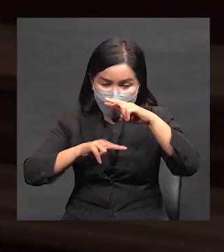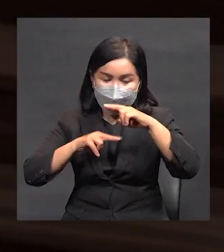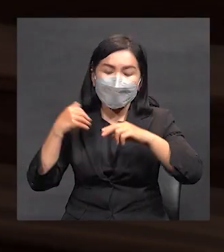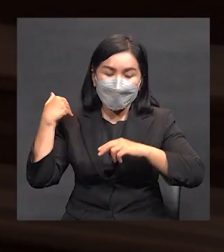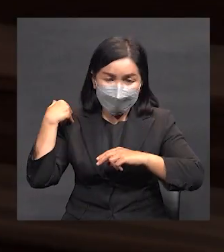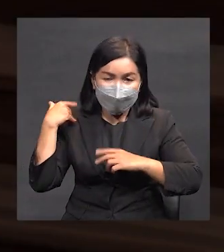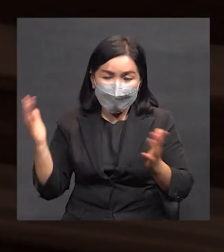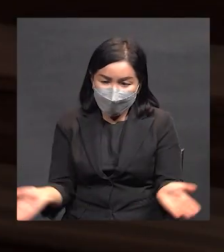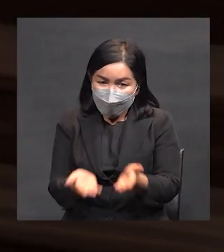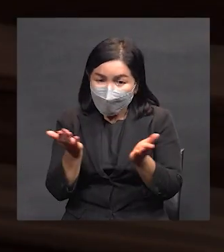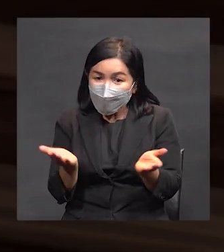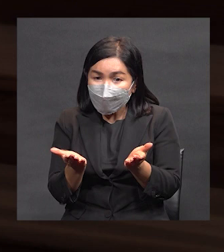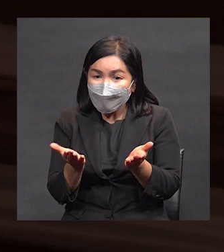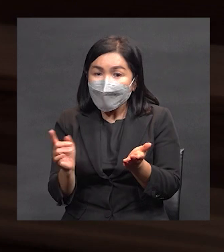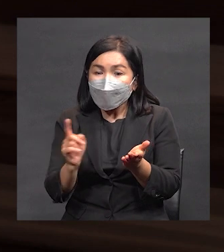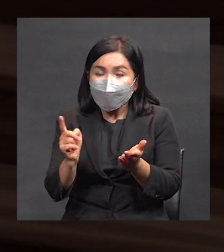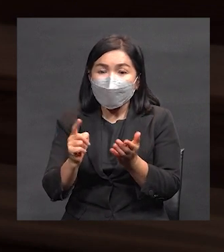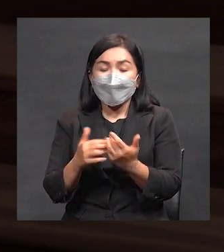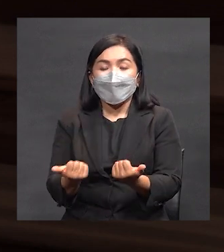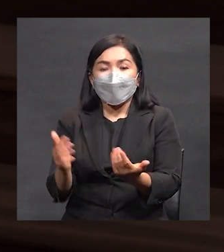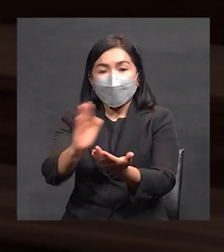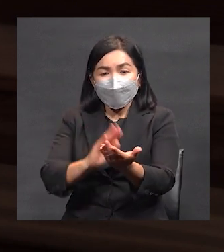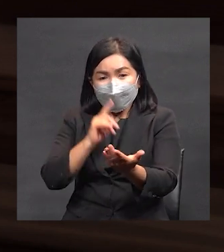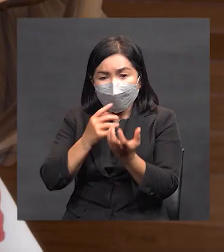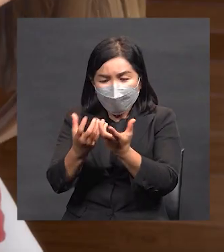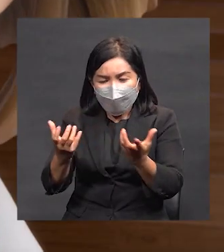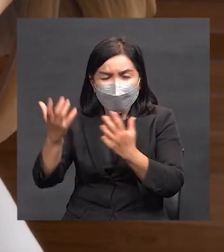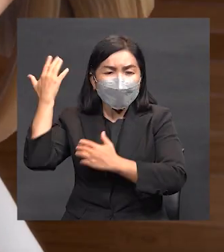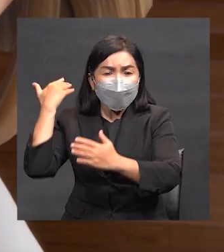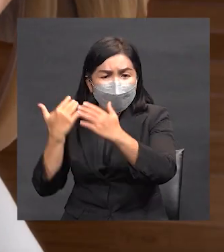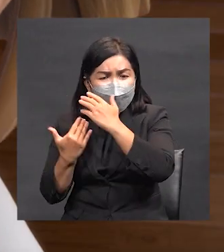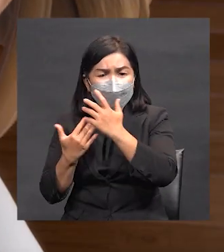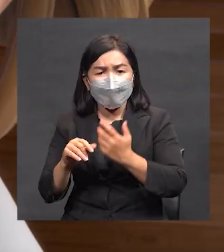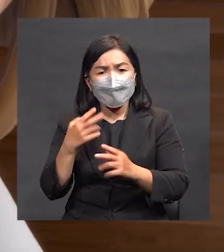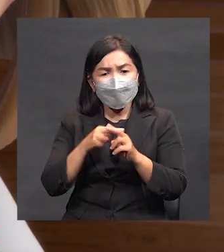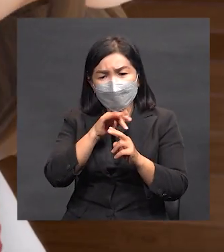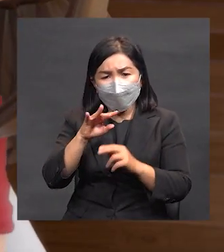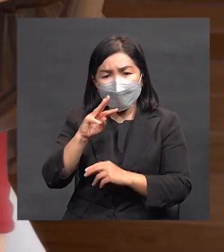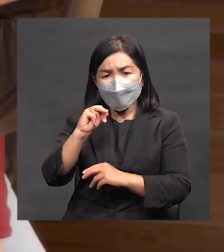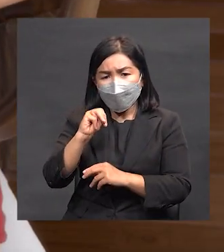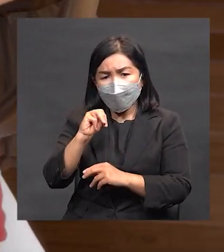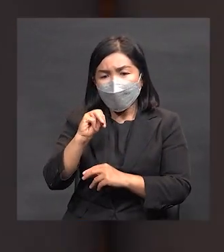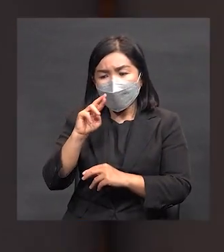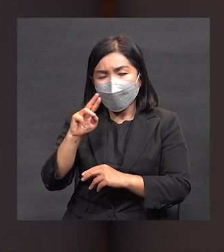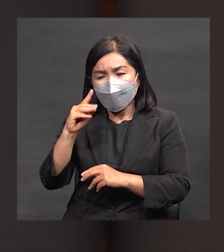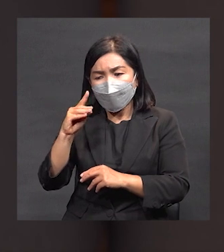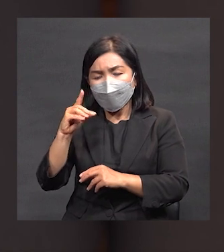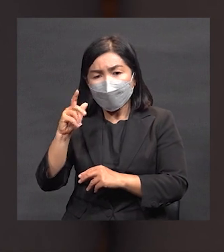องค์ยังทรงสนับสนุนการอนุรักษ์มรดกของแผ่นดินด้วยล่ะ มรดกของแผ่นดินอะไรบ้างเหรอค